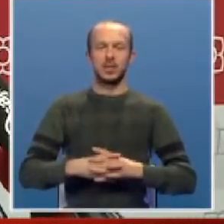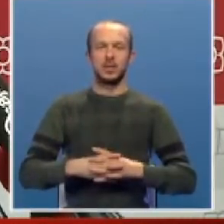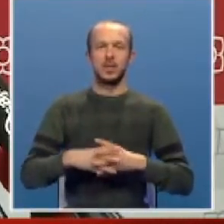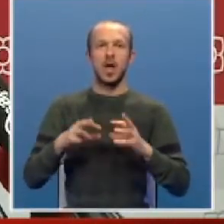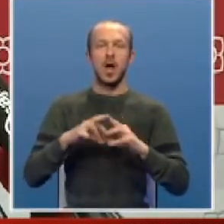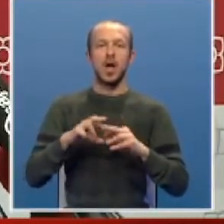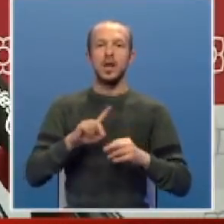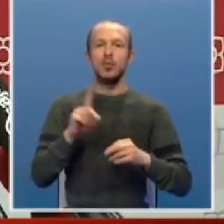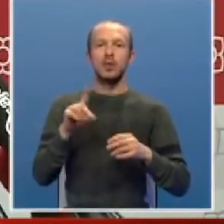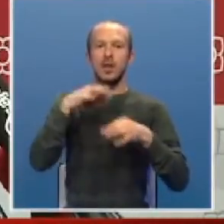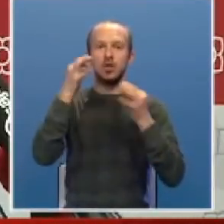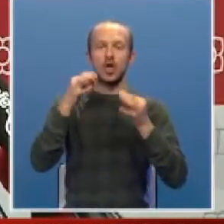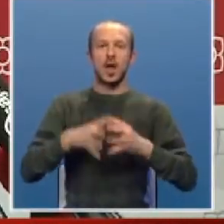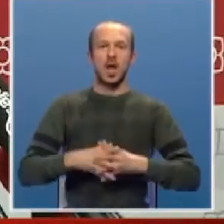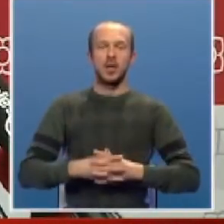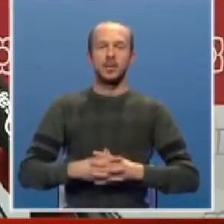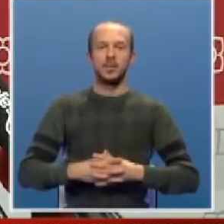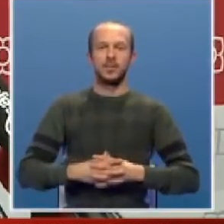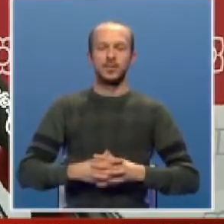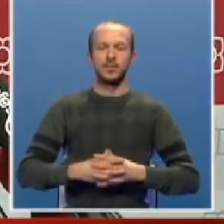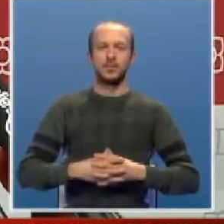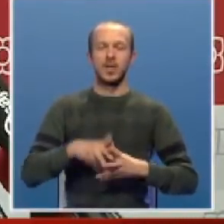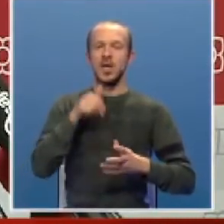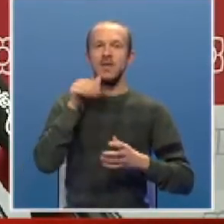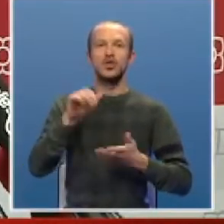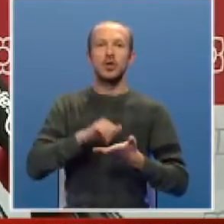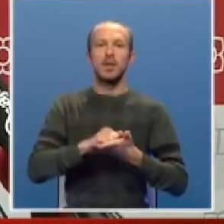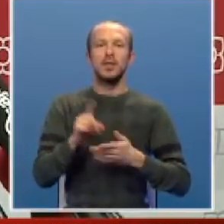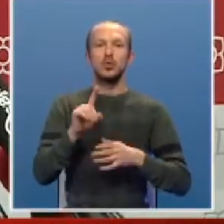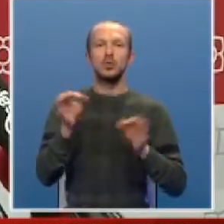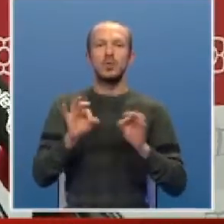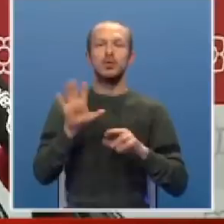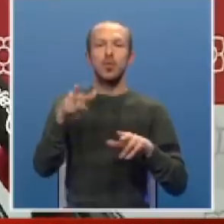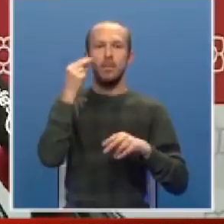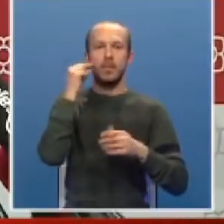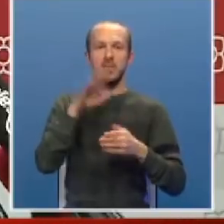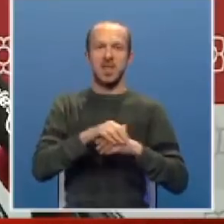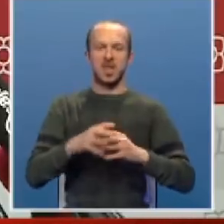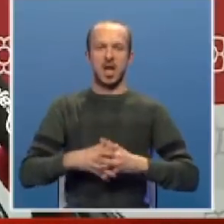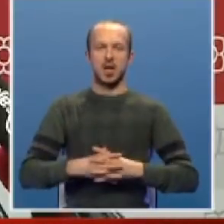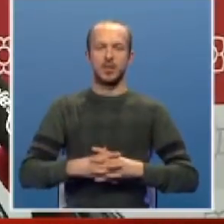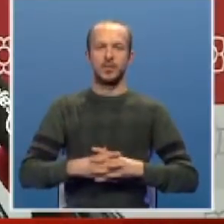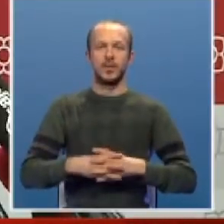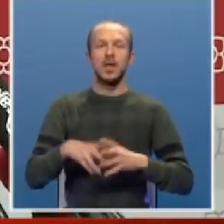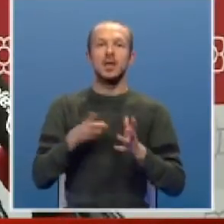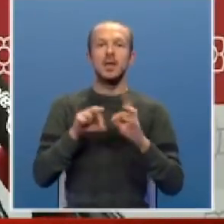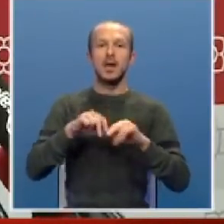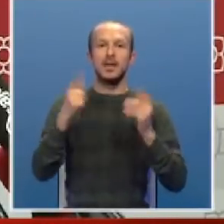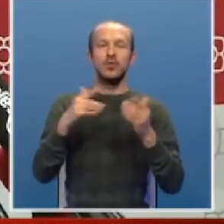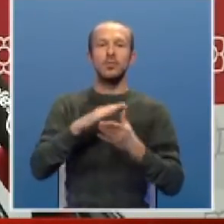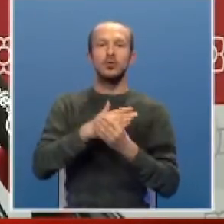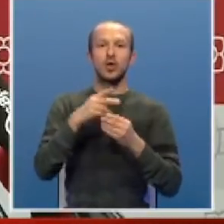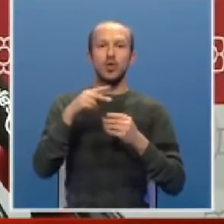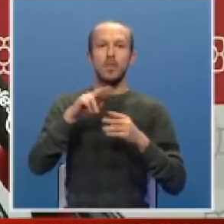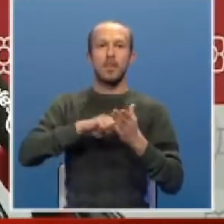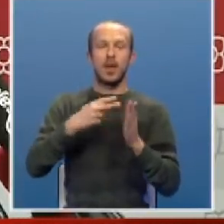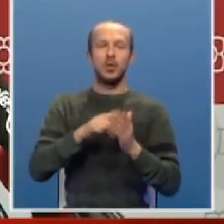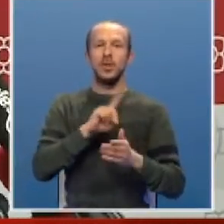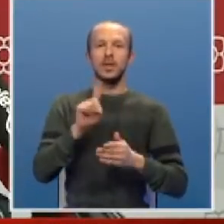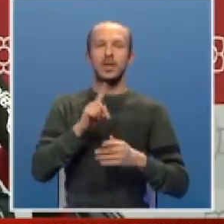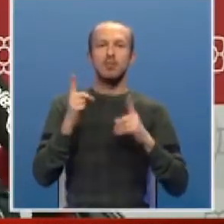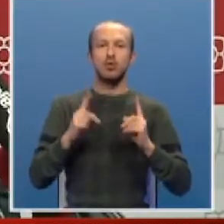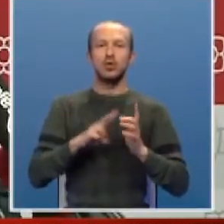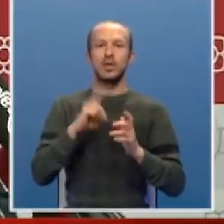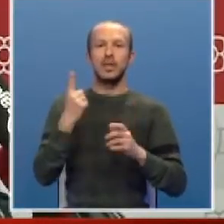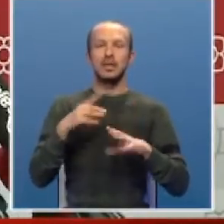to nemate analitičara i vi, ovi vaši mediji nisu spremni da to primijete. Dakle, na javnom međunarodnom planu nikada nije